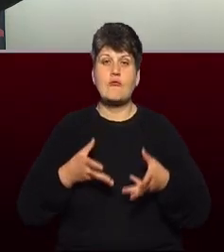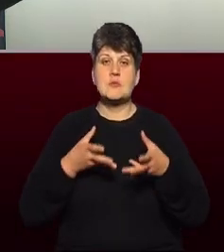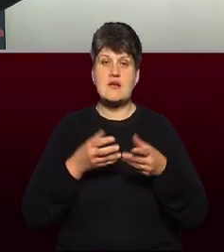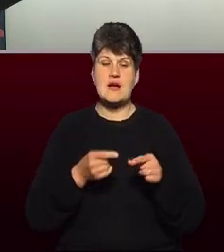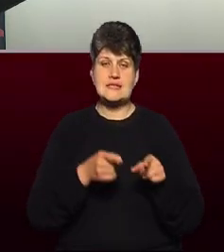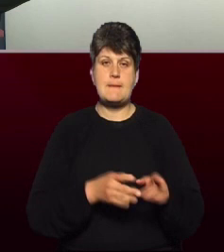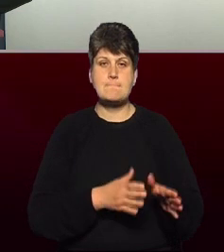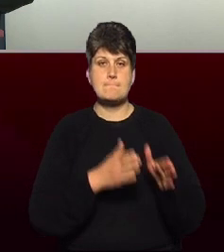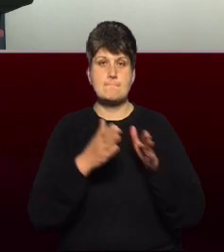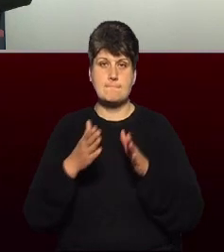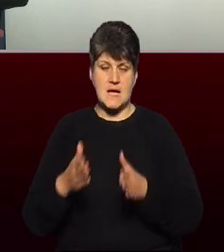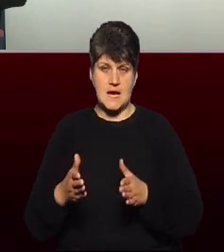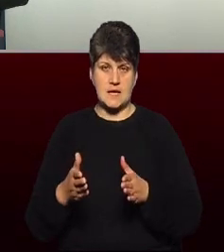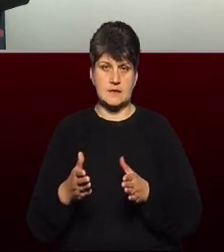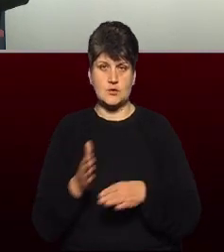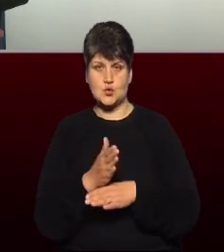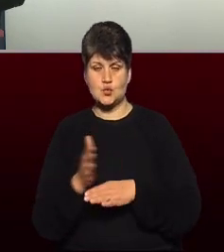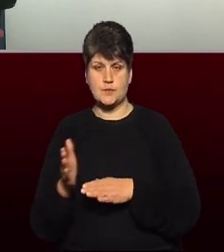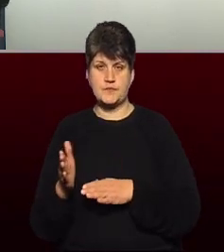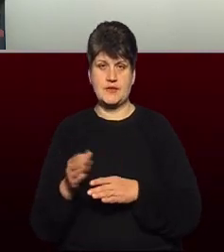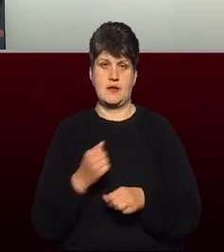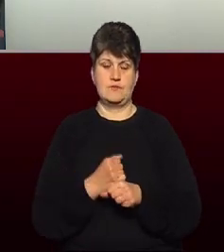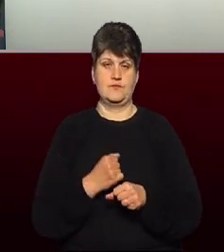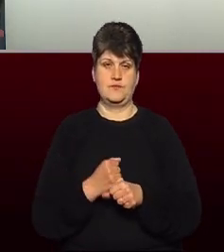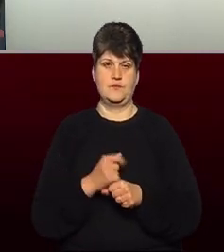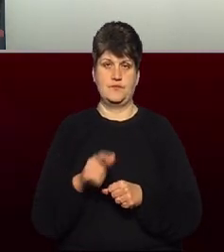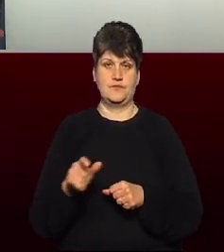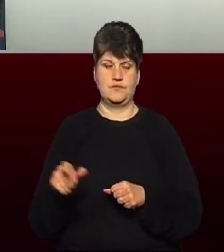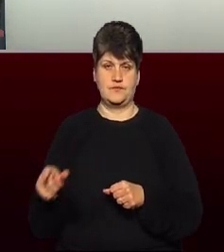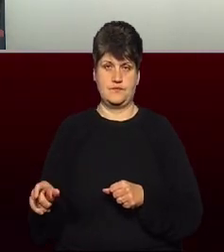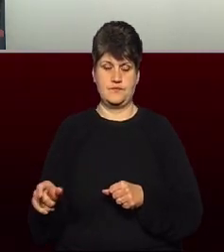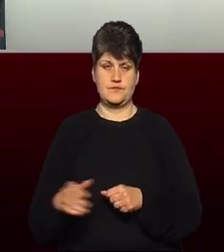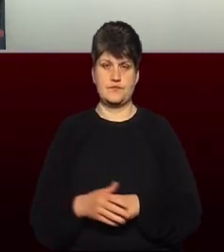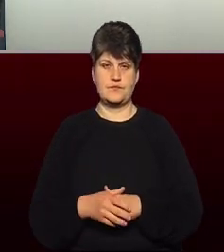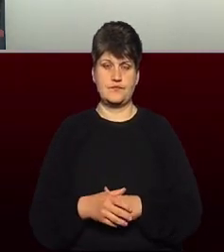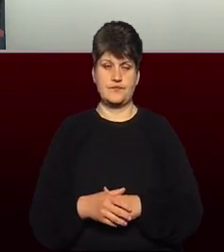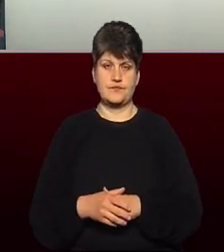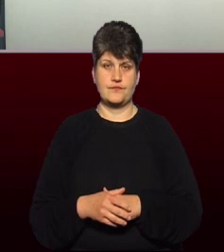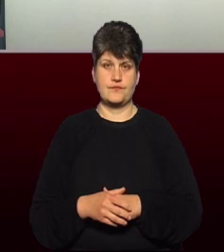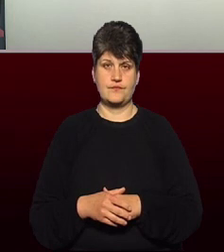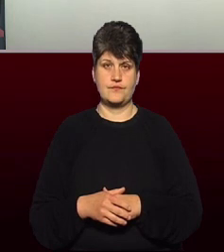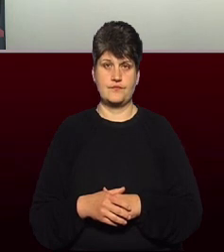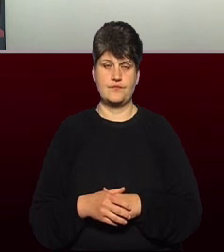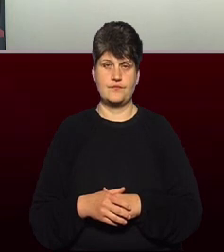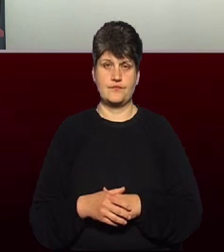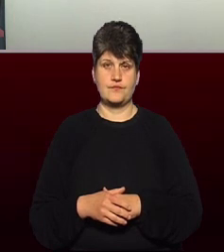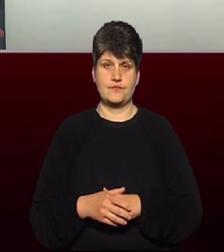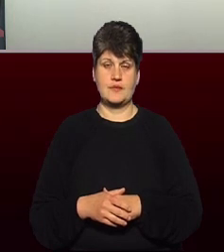в часу на працездатність людей? Знову ж таки, на працездатність